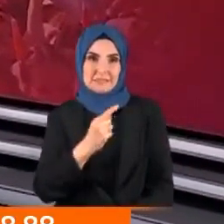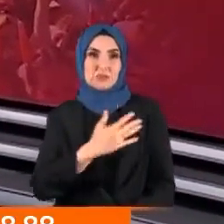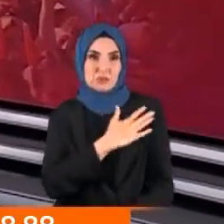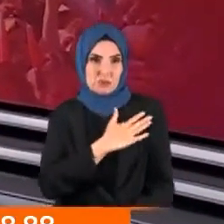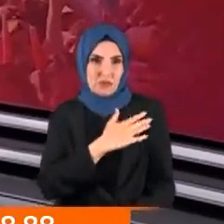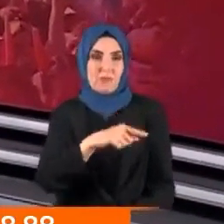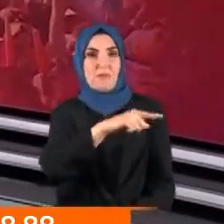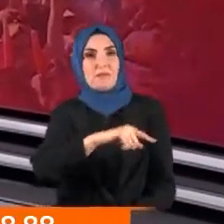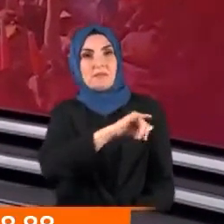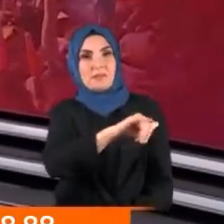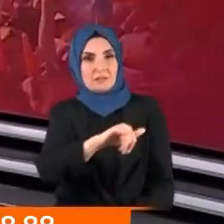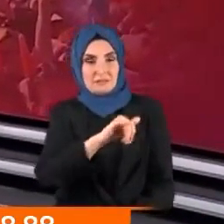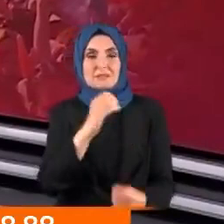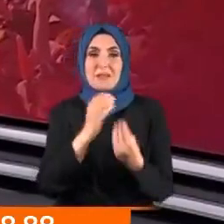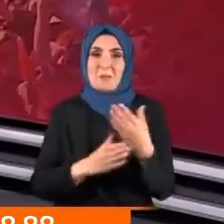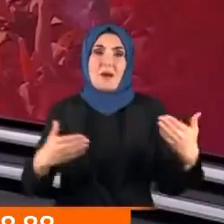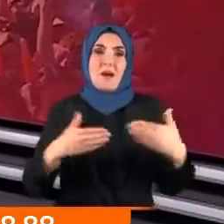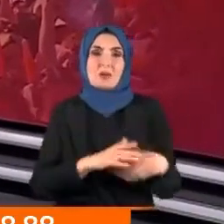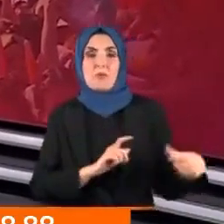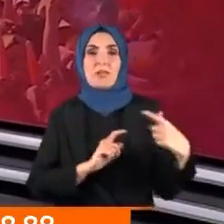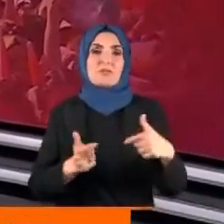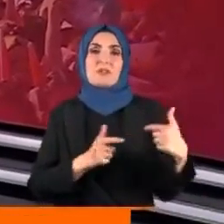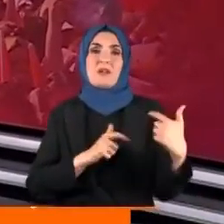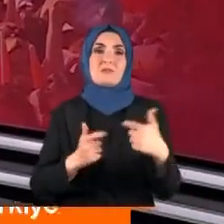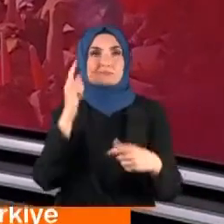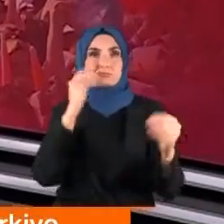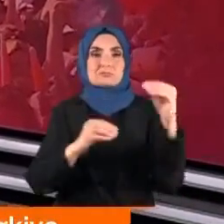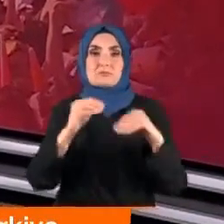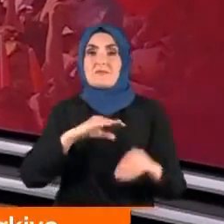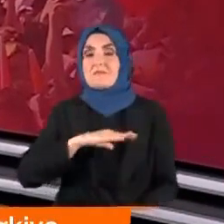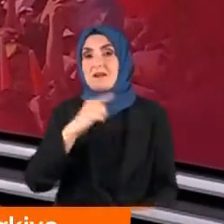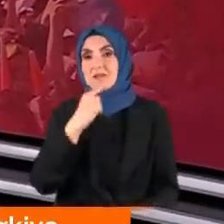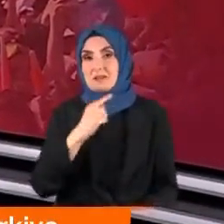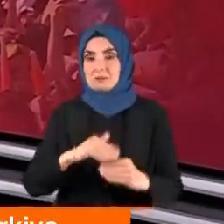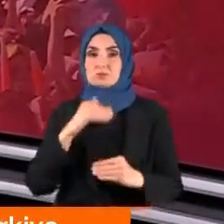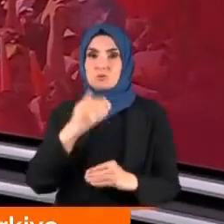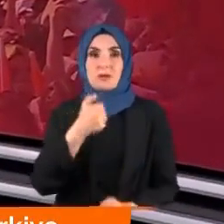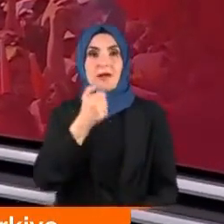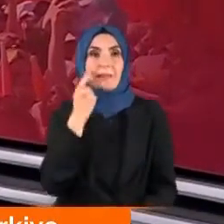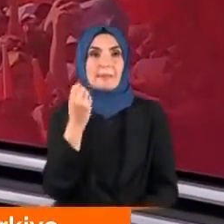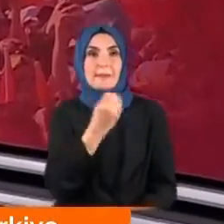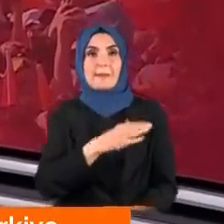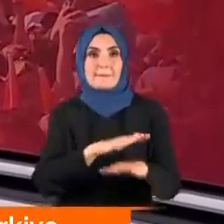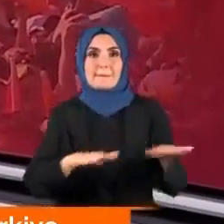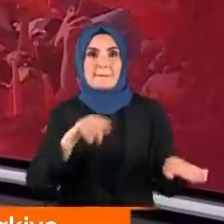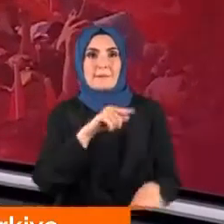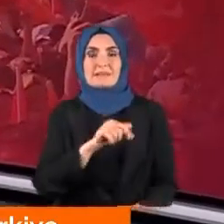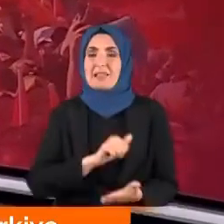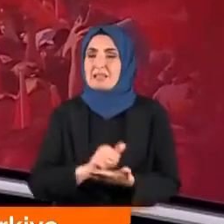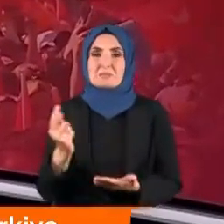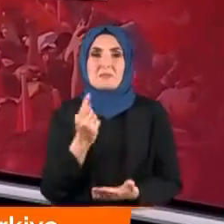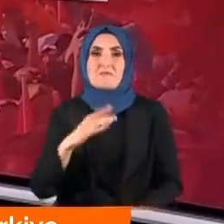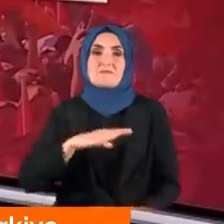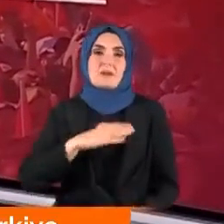hizmet değil de iftira üretiyor dedi. Devamında da altılı masada yok yok cümlesini kurdu. Mitingde açılan bir